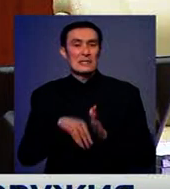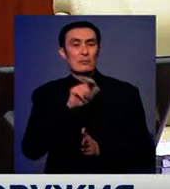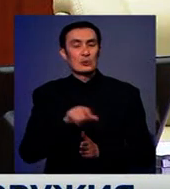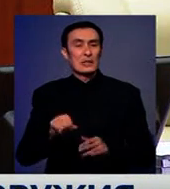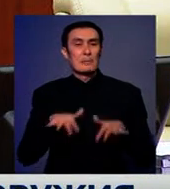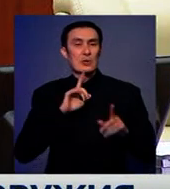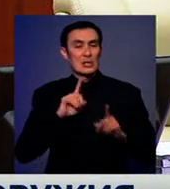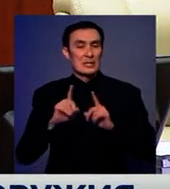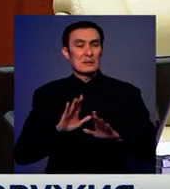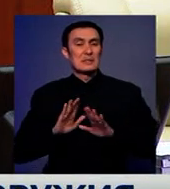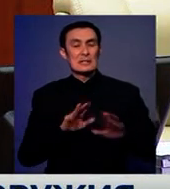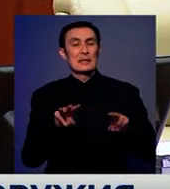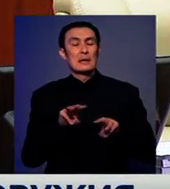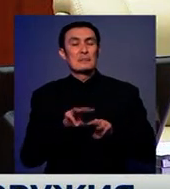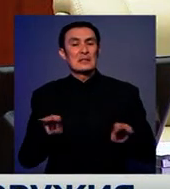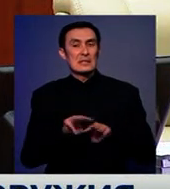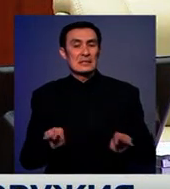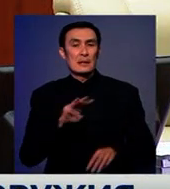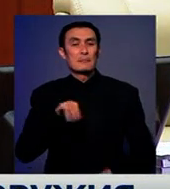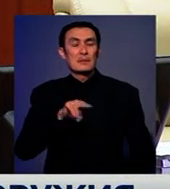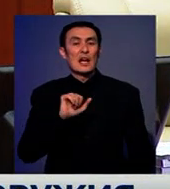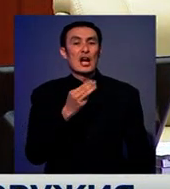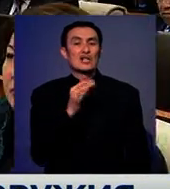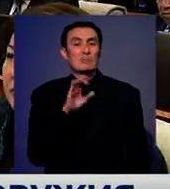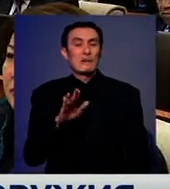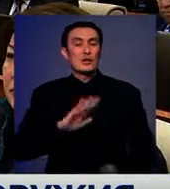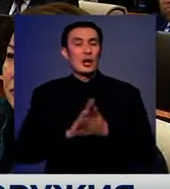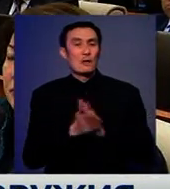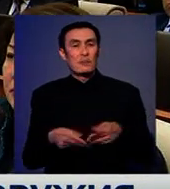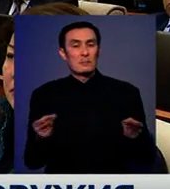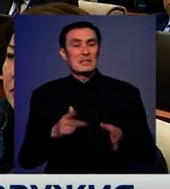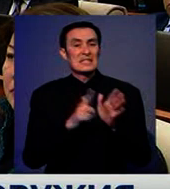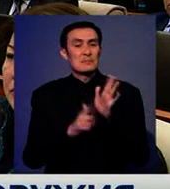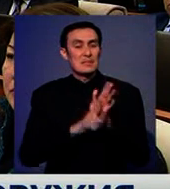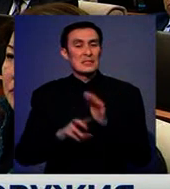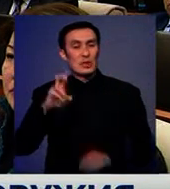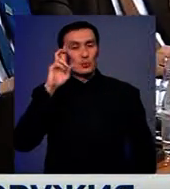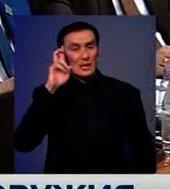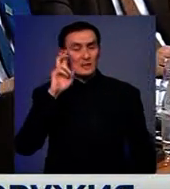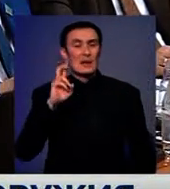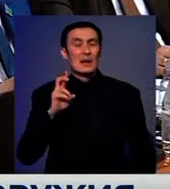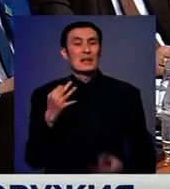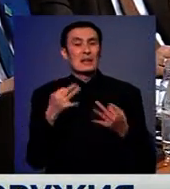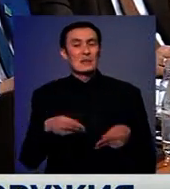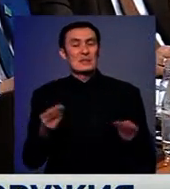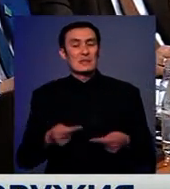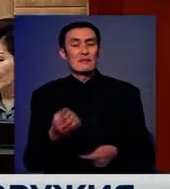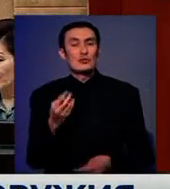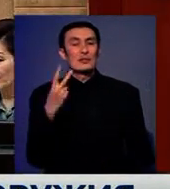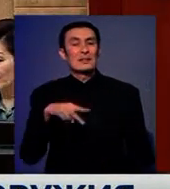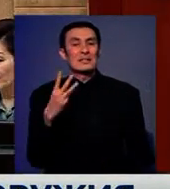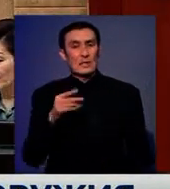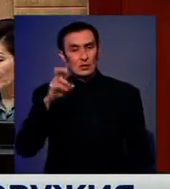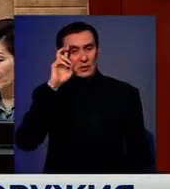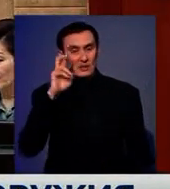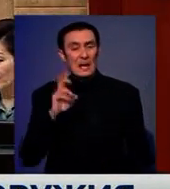отметил заместитель министра иностранных дел Ержан Ашыкбаев, договор уже подписали 70 государств и ратифицировали